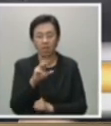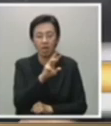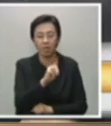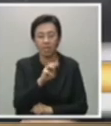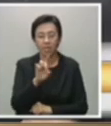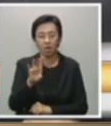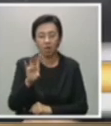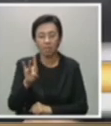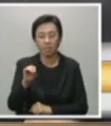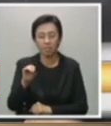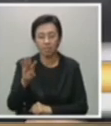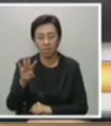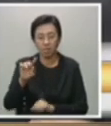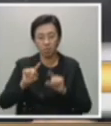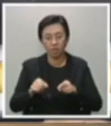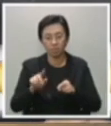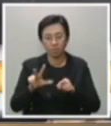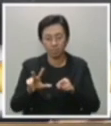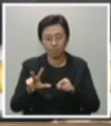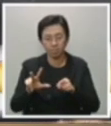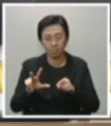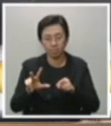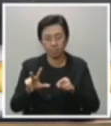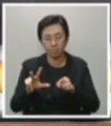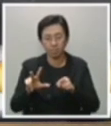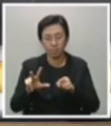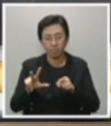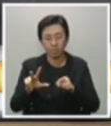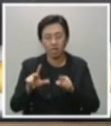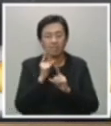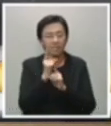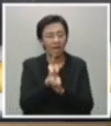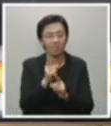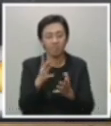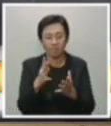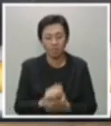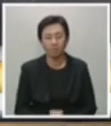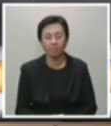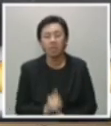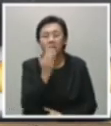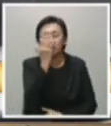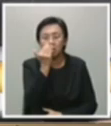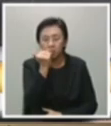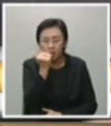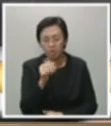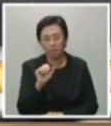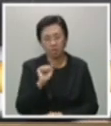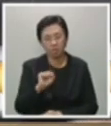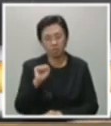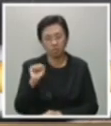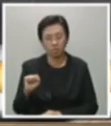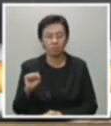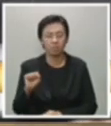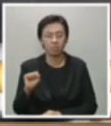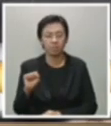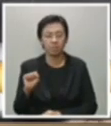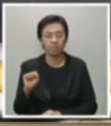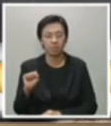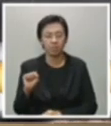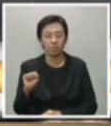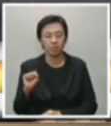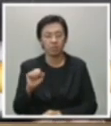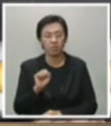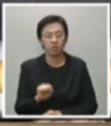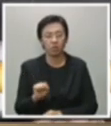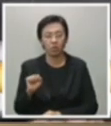รา184วงเล็บ3ซึ่งกำหนดให้สมาชิกสภาผู้แทนราษฎรและสม